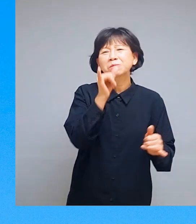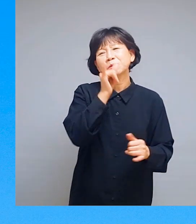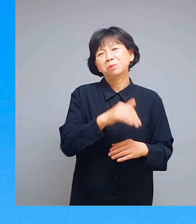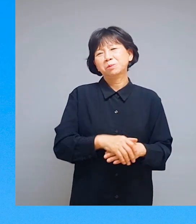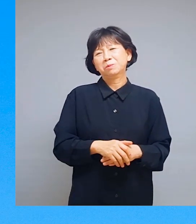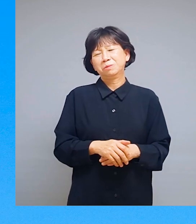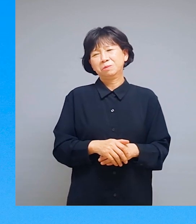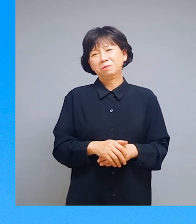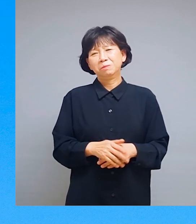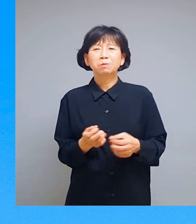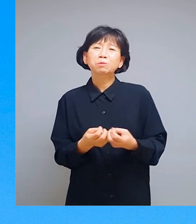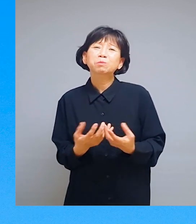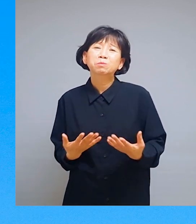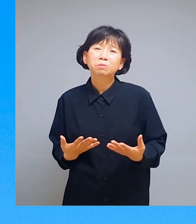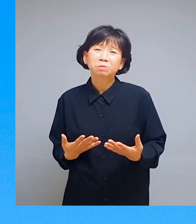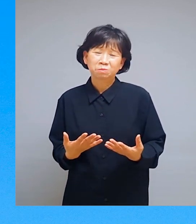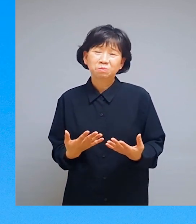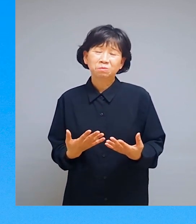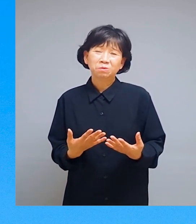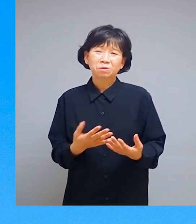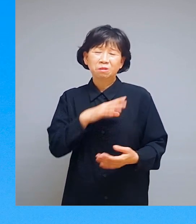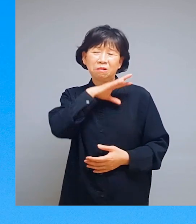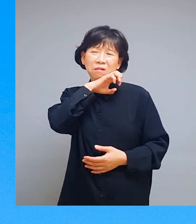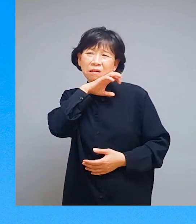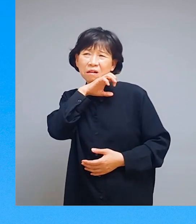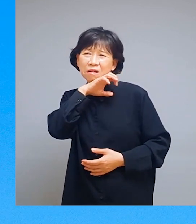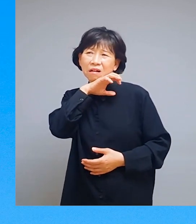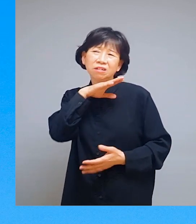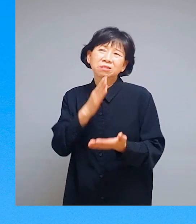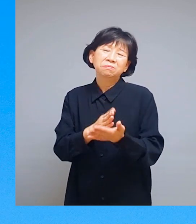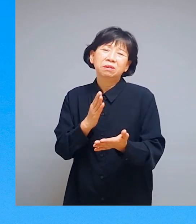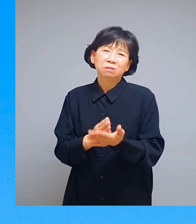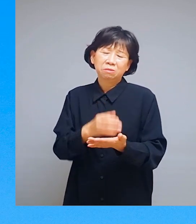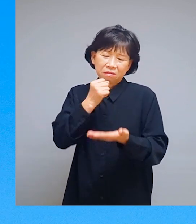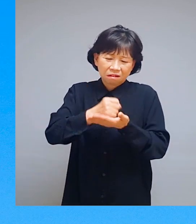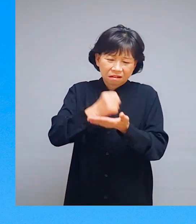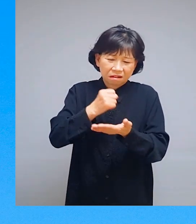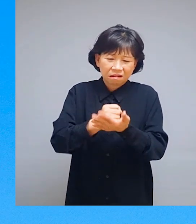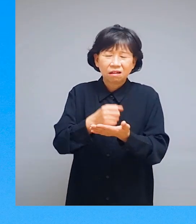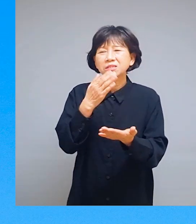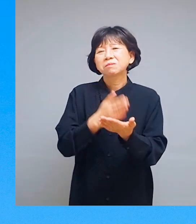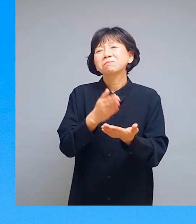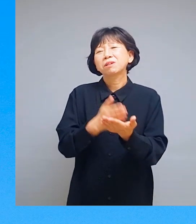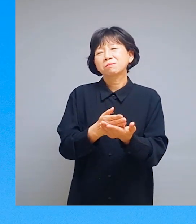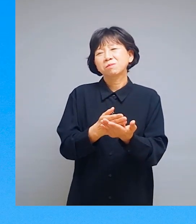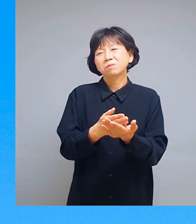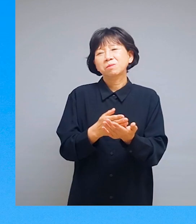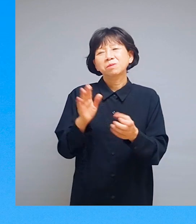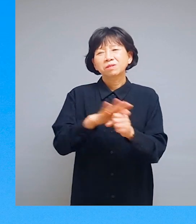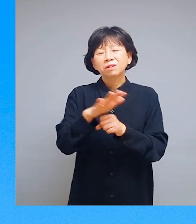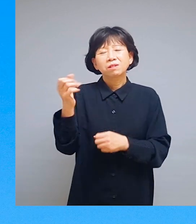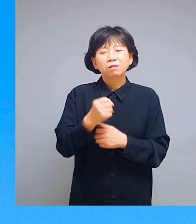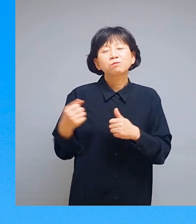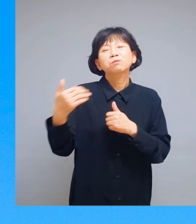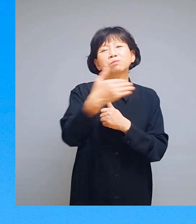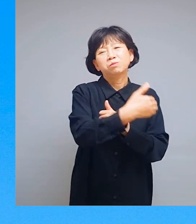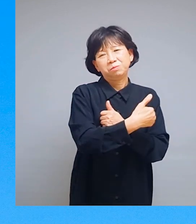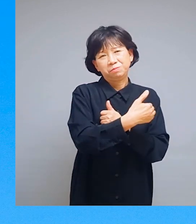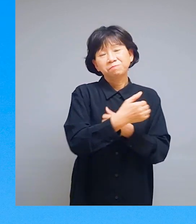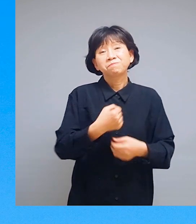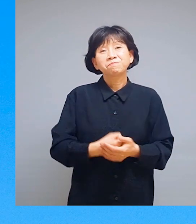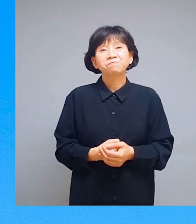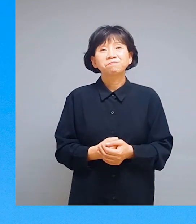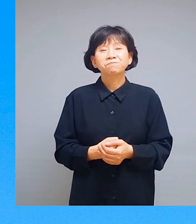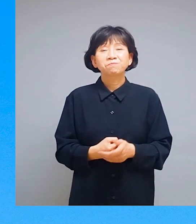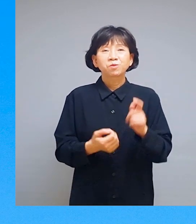않겠어요? 그분을 너무 원망하지 말고 사랑으로 품고 기도해 보는 거죠. 고린도전서 13장 2절